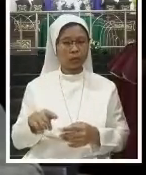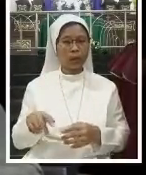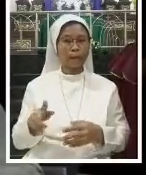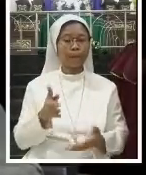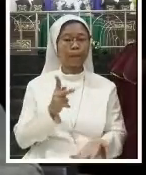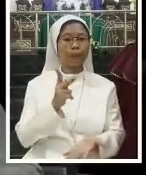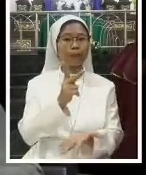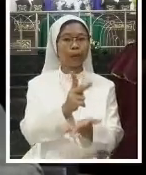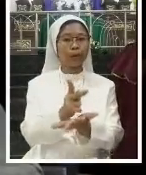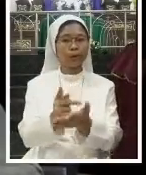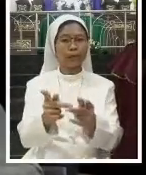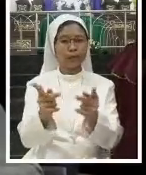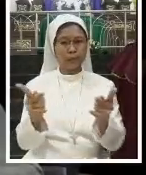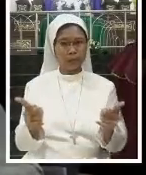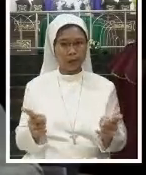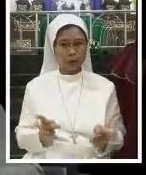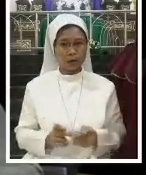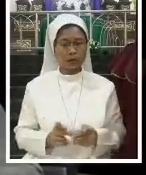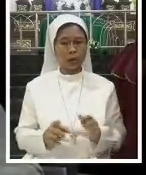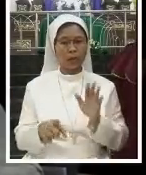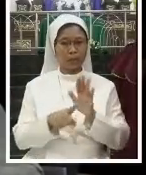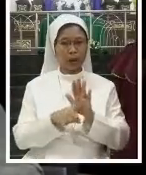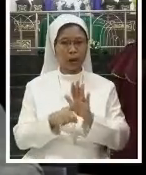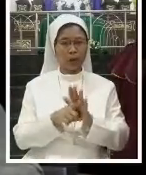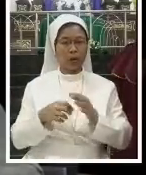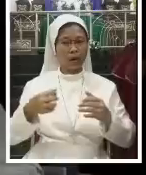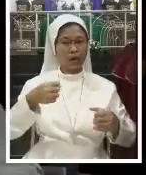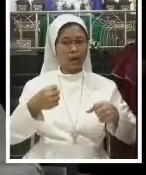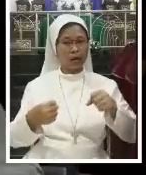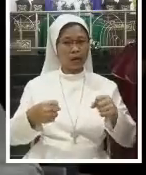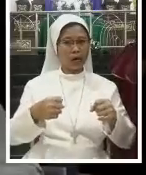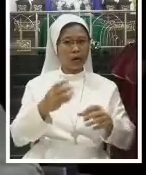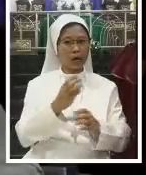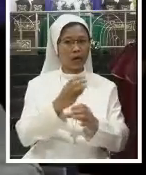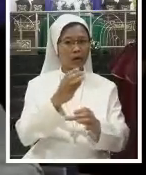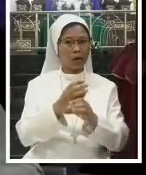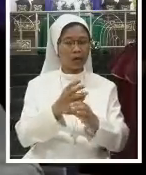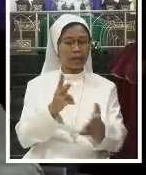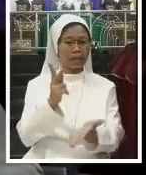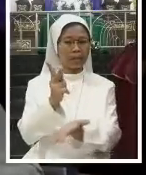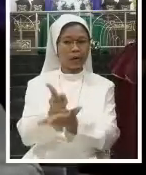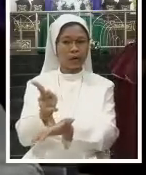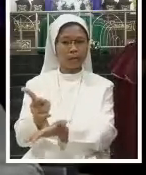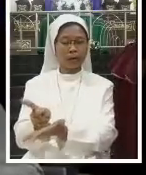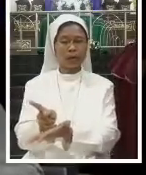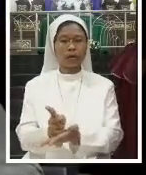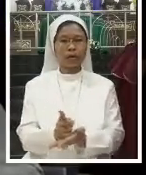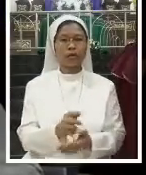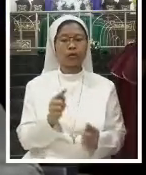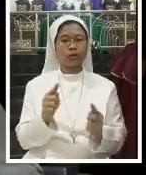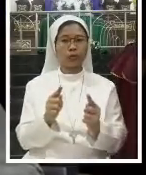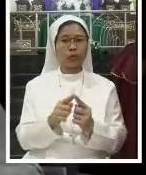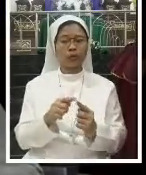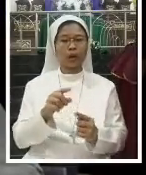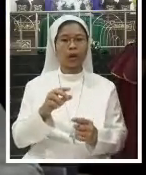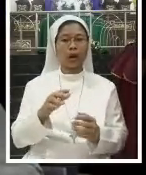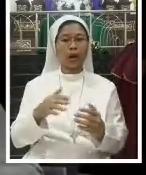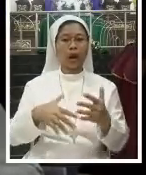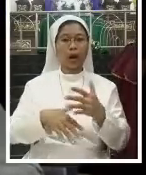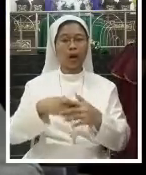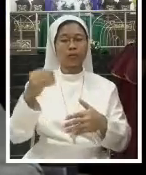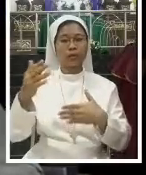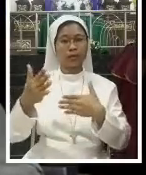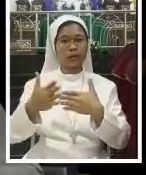Santa. Ipinapaisi na daimu na itutugot na magpark ng mga sasakyan sa cathedral grounds sa